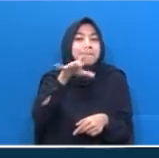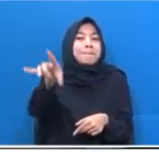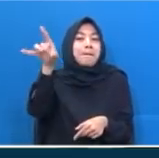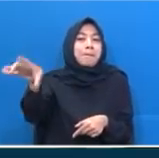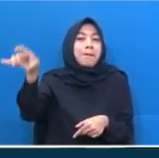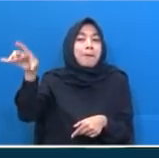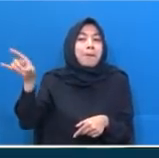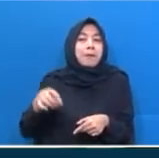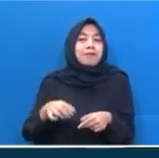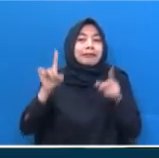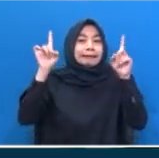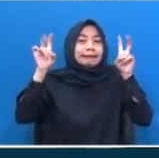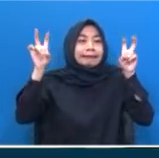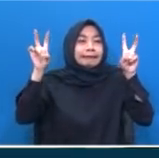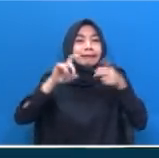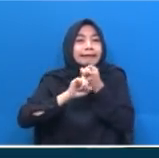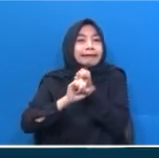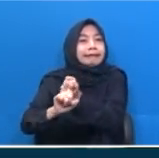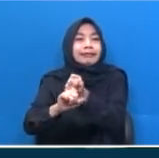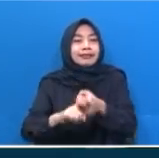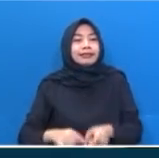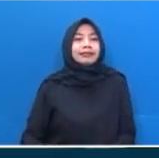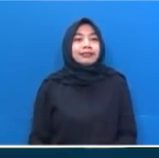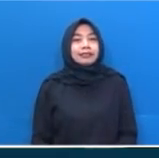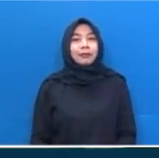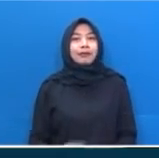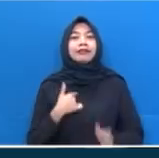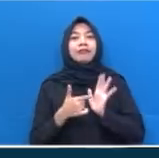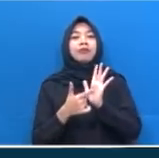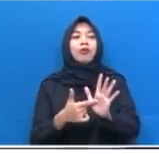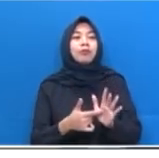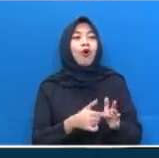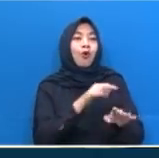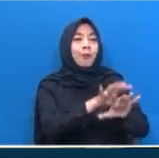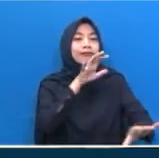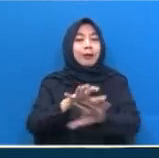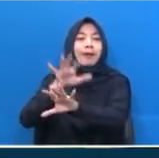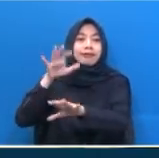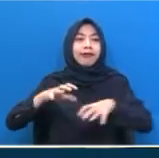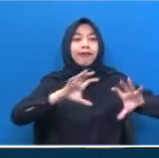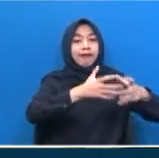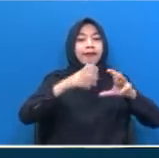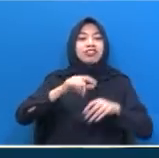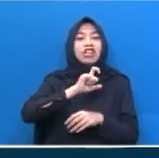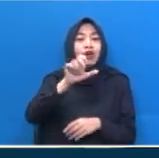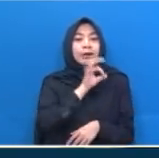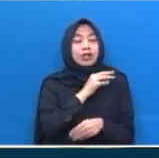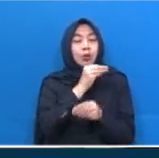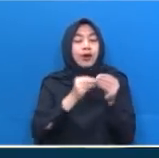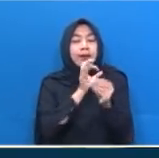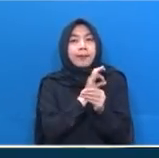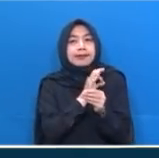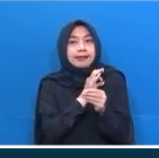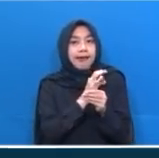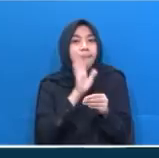mengumbar kemesraan kepada publik bahwa 2 Syahrini siap bersama mengusung capres dan cawapres di Pilpres